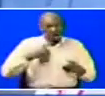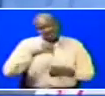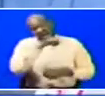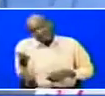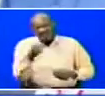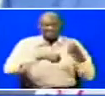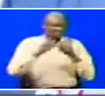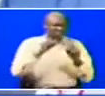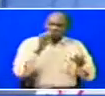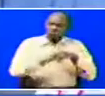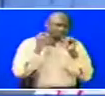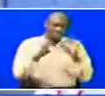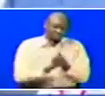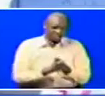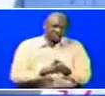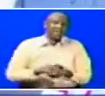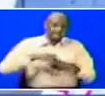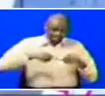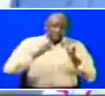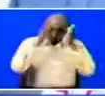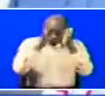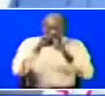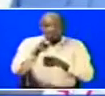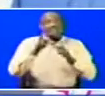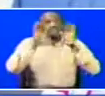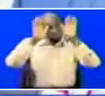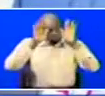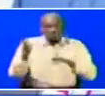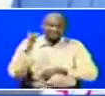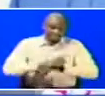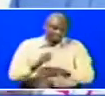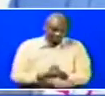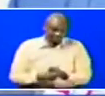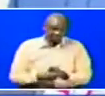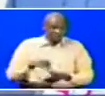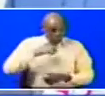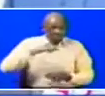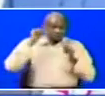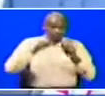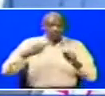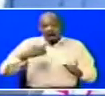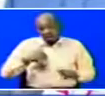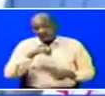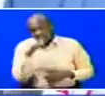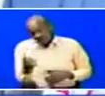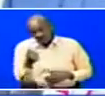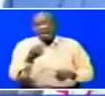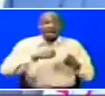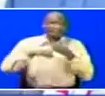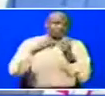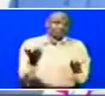other events. We focus on this important historic day, and we can be having other, you know,